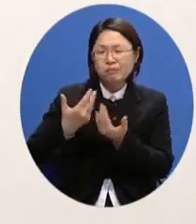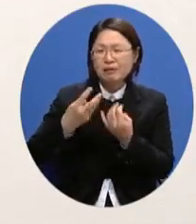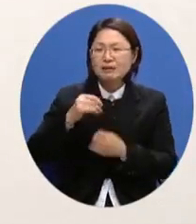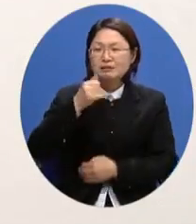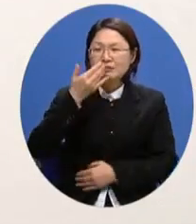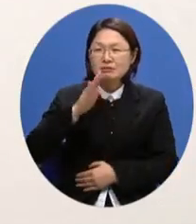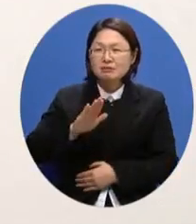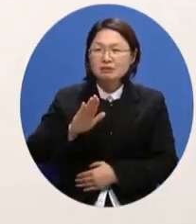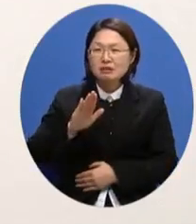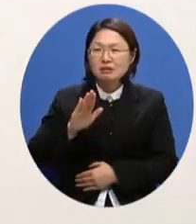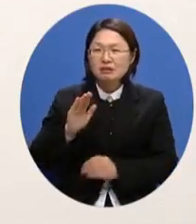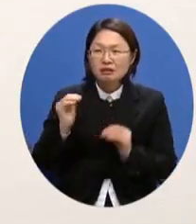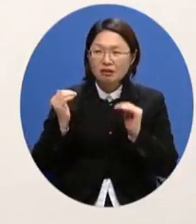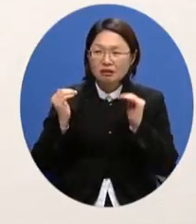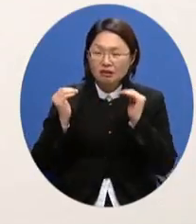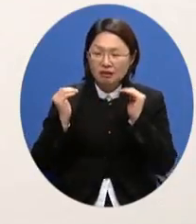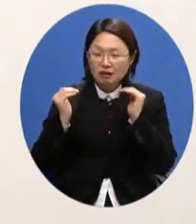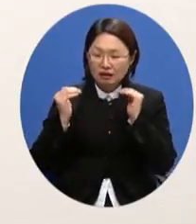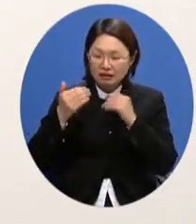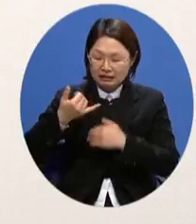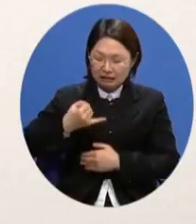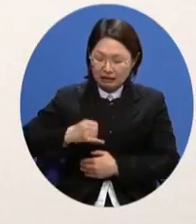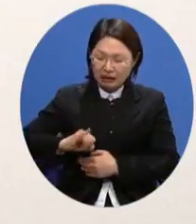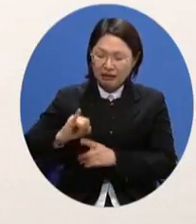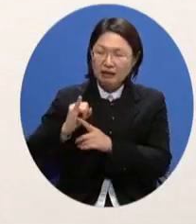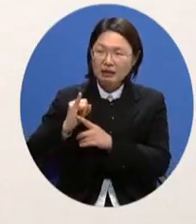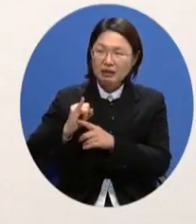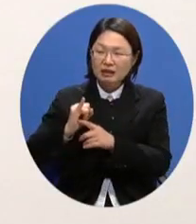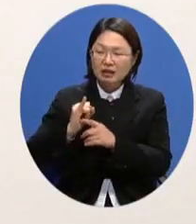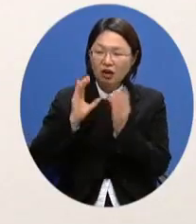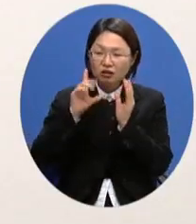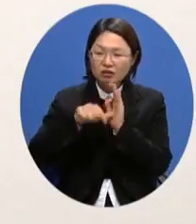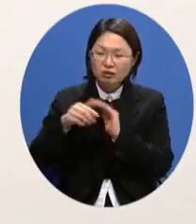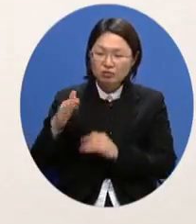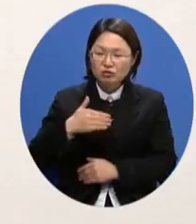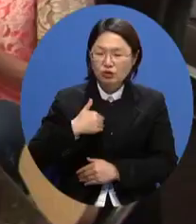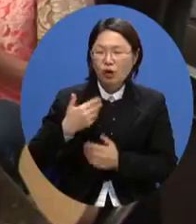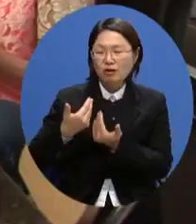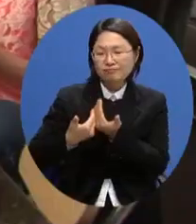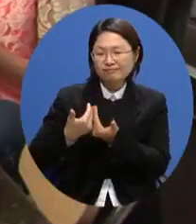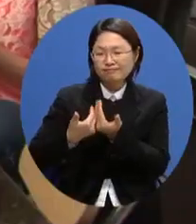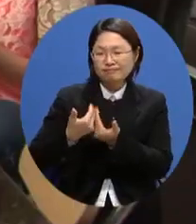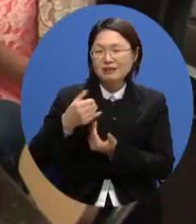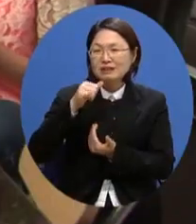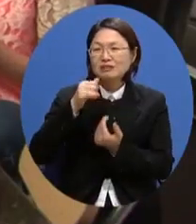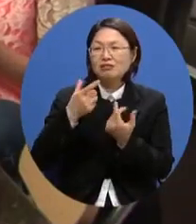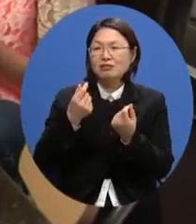또 큰아이가 저하고 그게 어릴 때부터 그런 것 같더라고요.